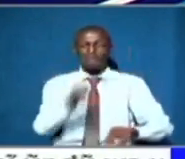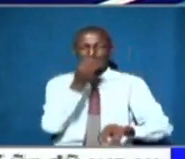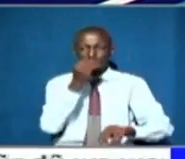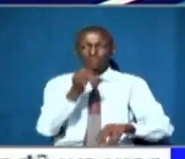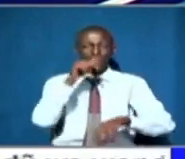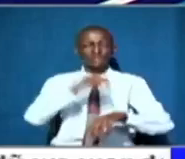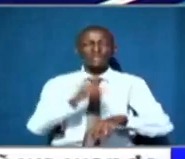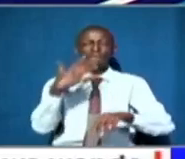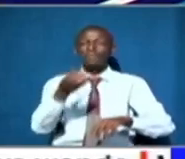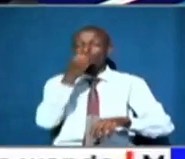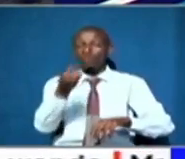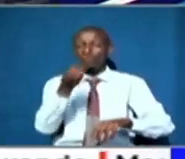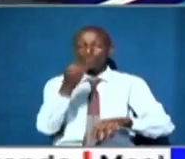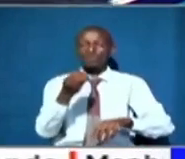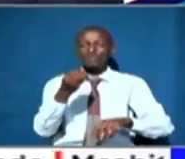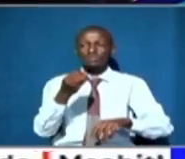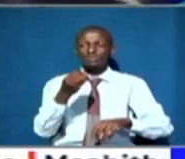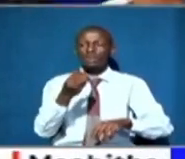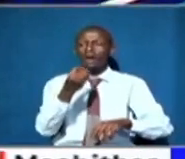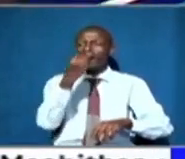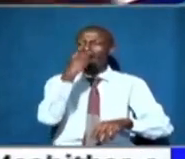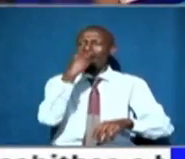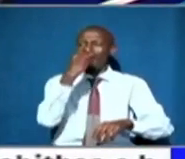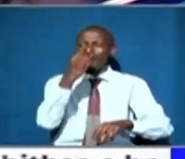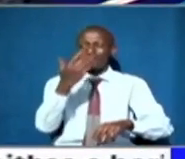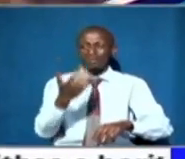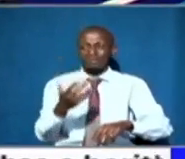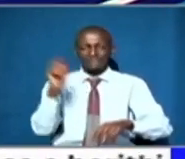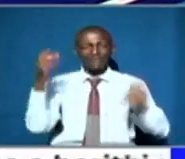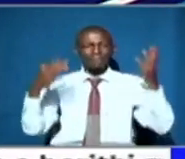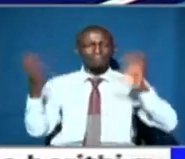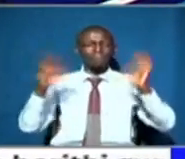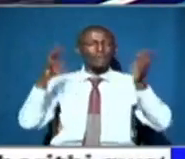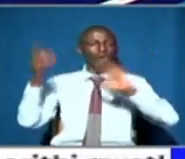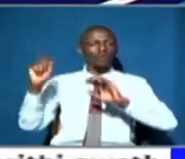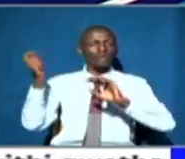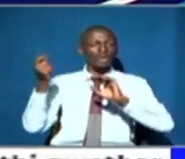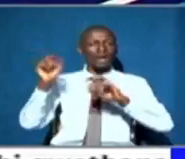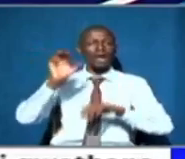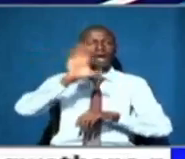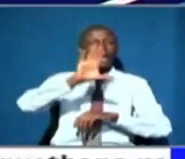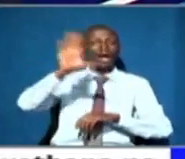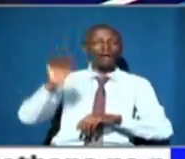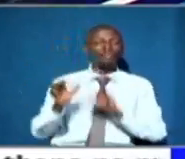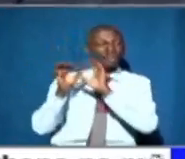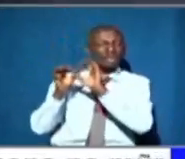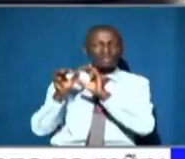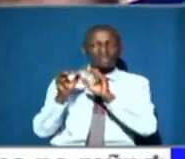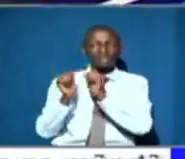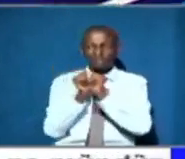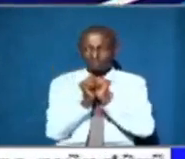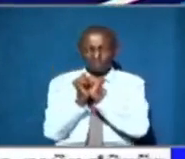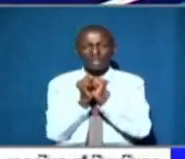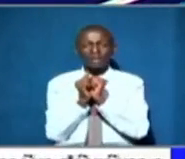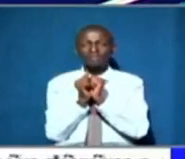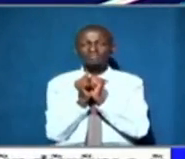wahingura kanua na kaige ithwe and especially Kenyan culture kana African culture twendaga kuria ni atunyitu